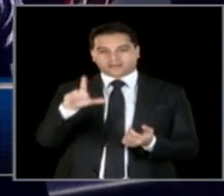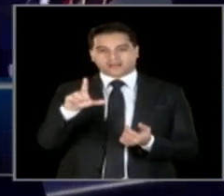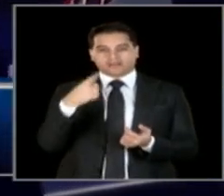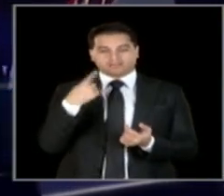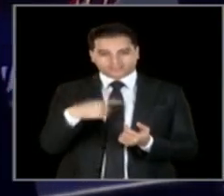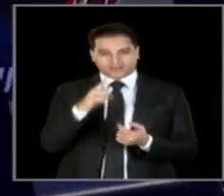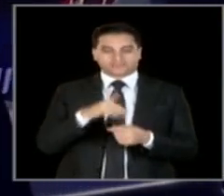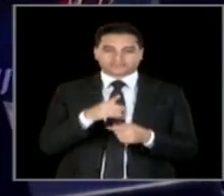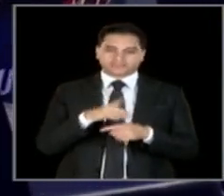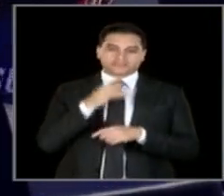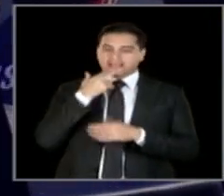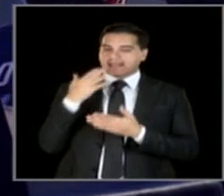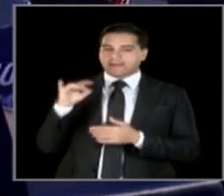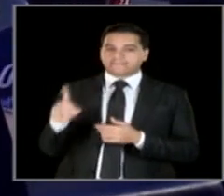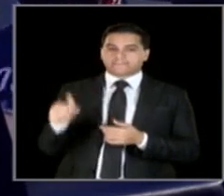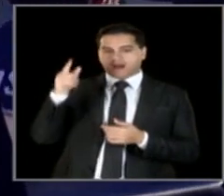هارد لك يا مارتينا.